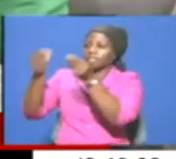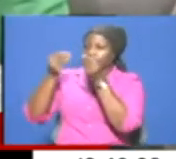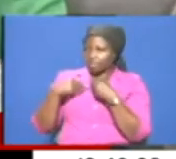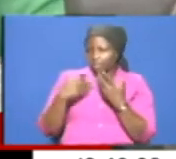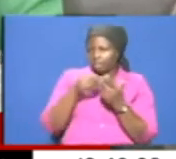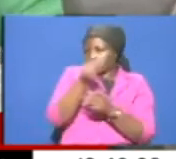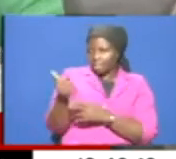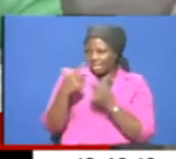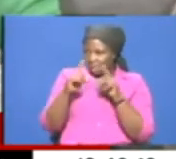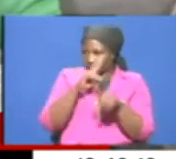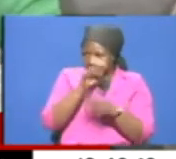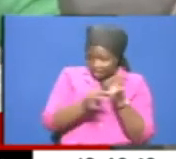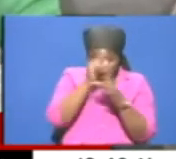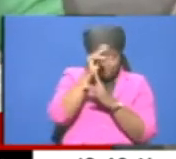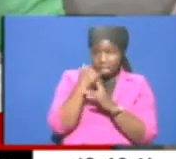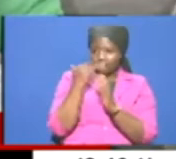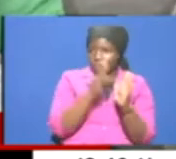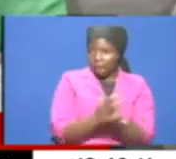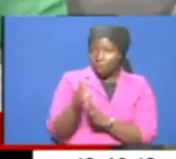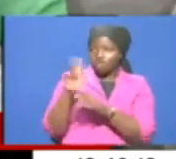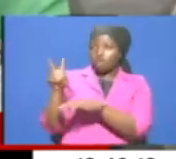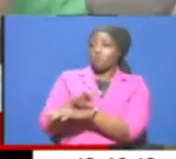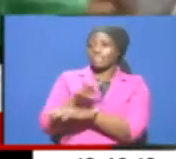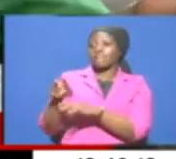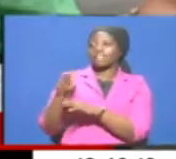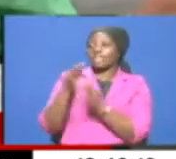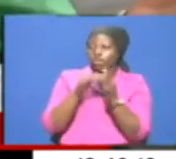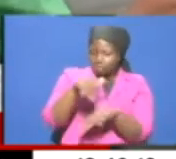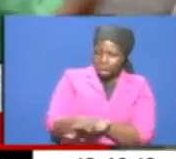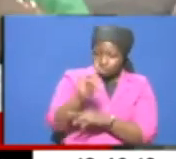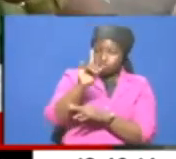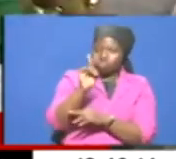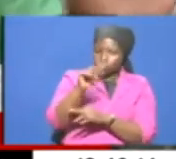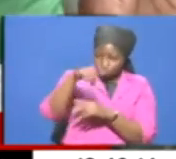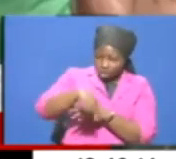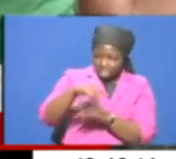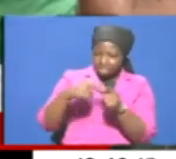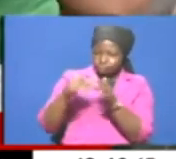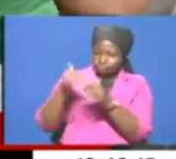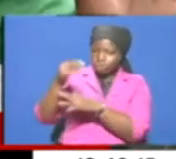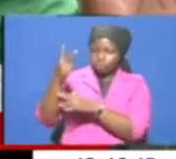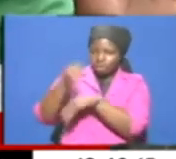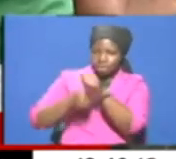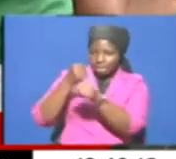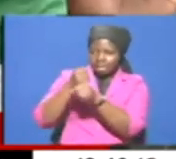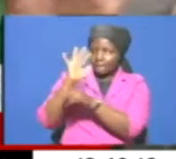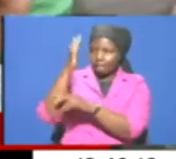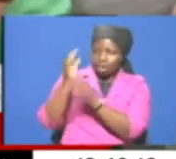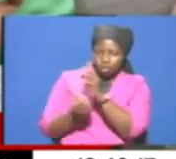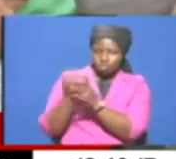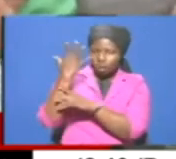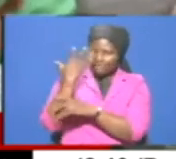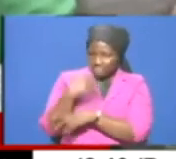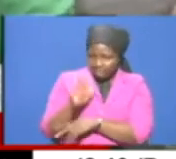mikakati ya monitoring, ukipanda mti sahi, within 2 years, huyo mti utakuwa umekua na unaondokea na unafanya kazi zingine.